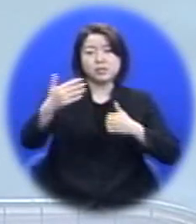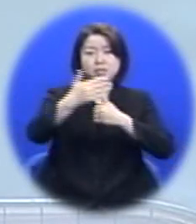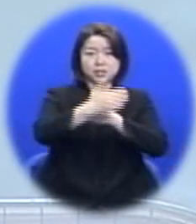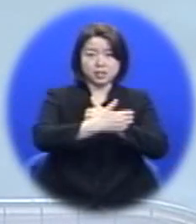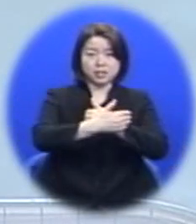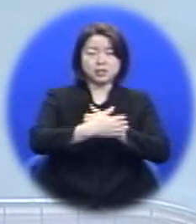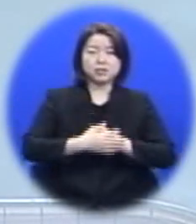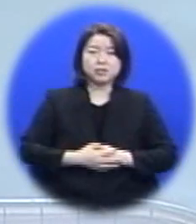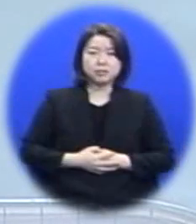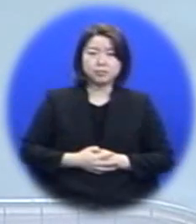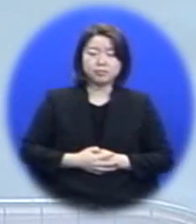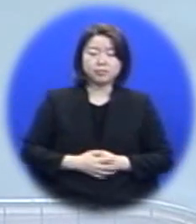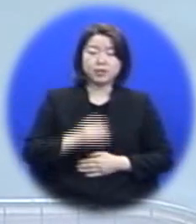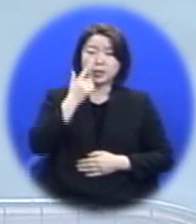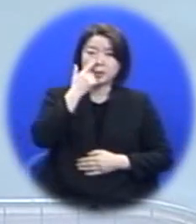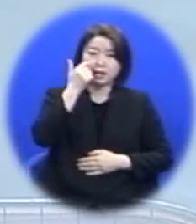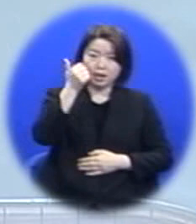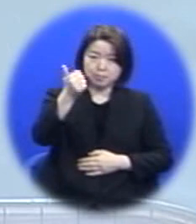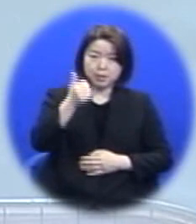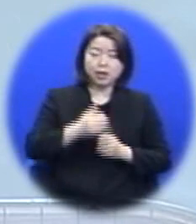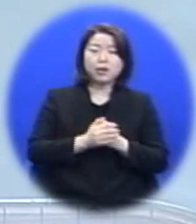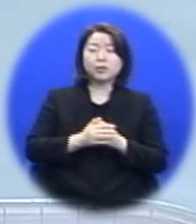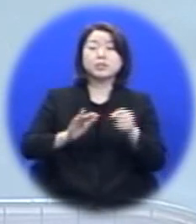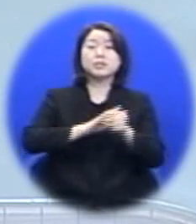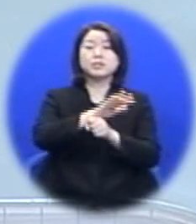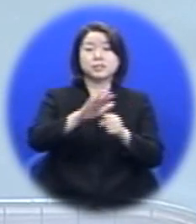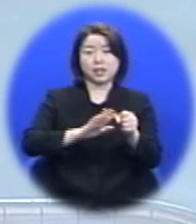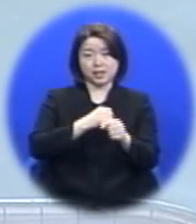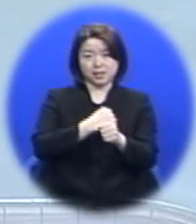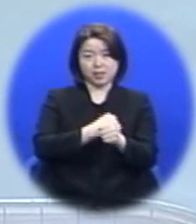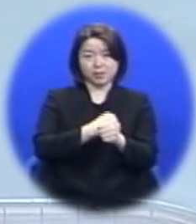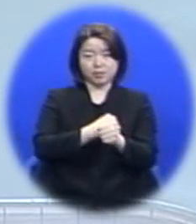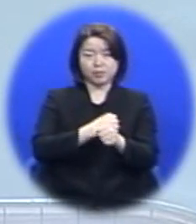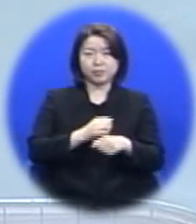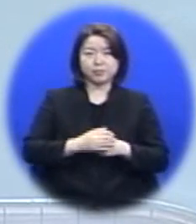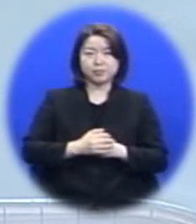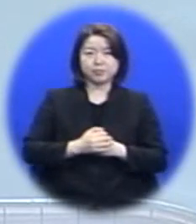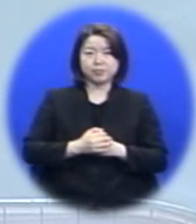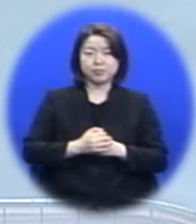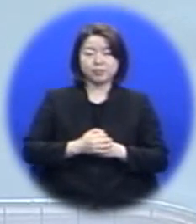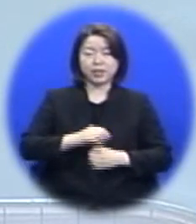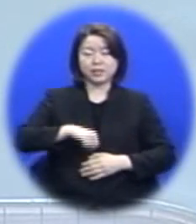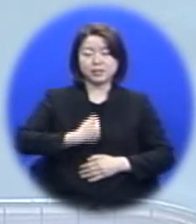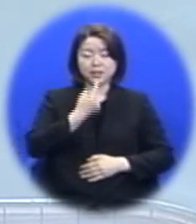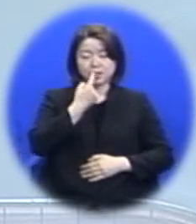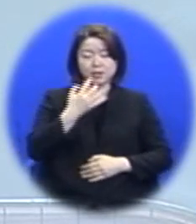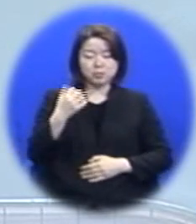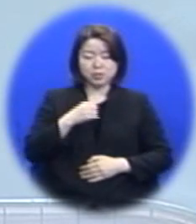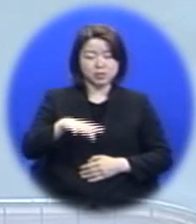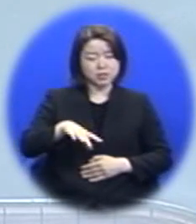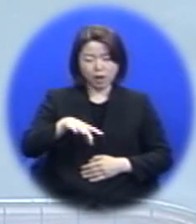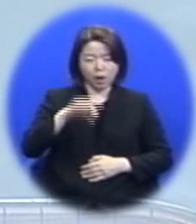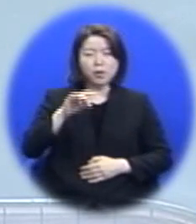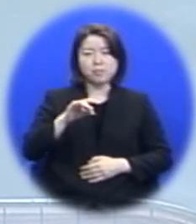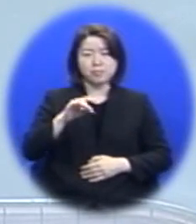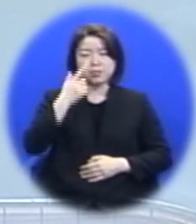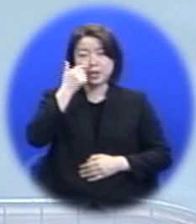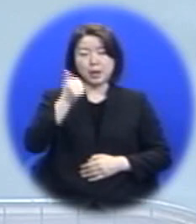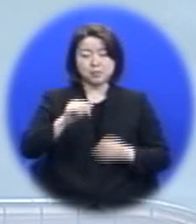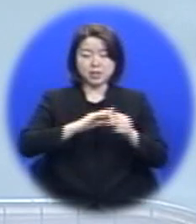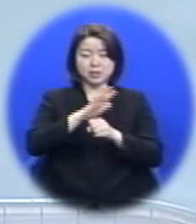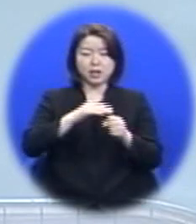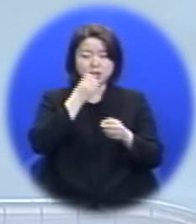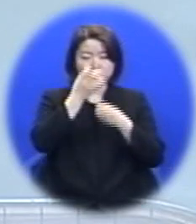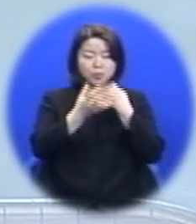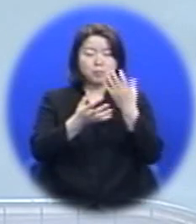그리고 아빠 사랑해요. 자기 입으로 처음 아버지를 사랑한다는 고백을